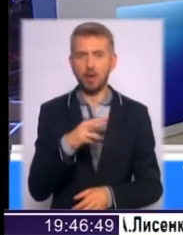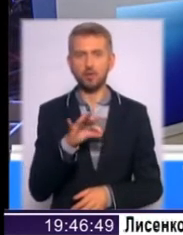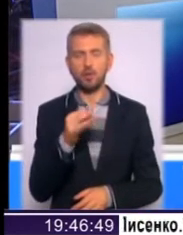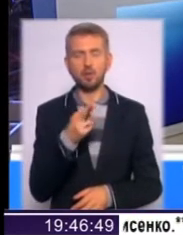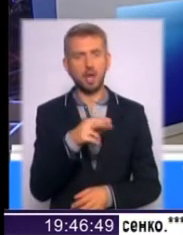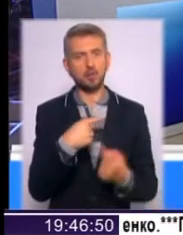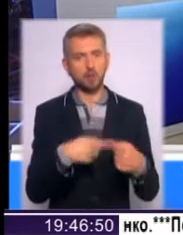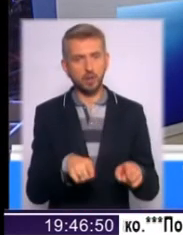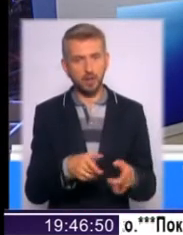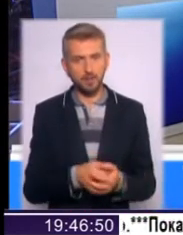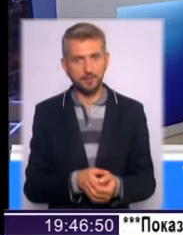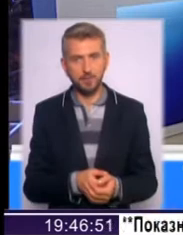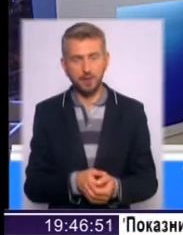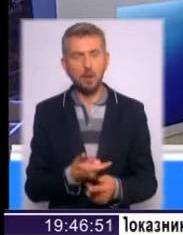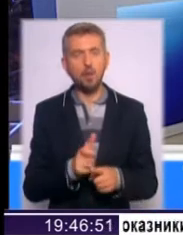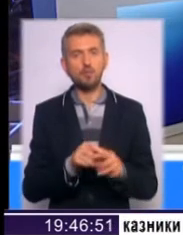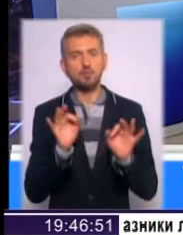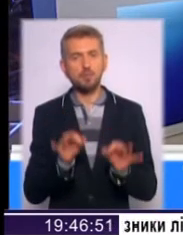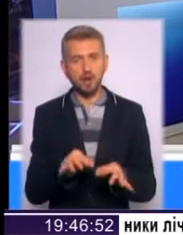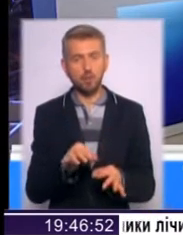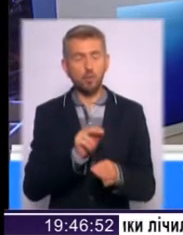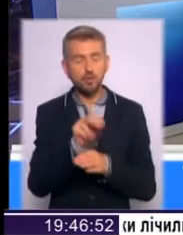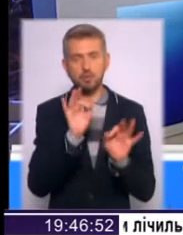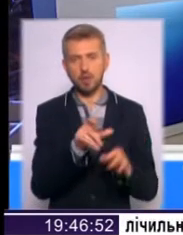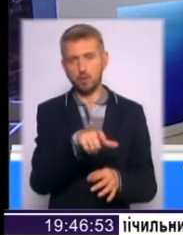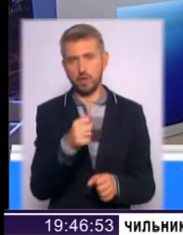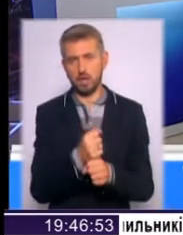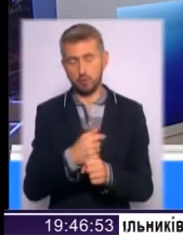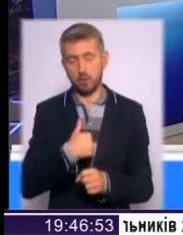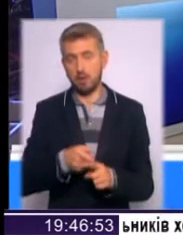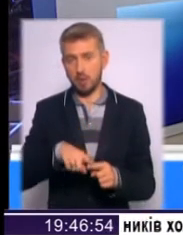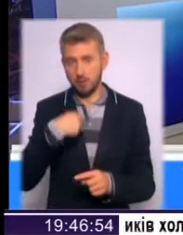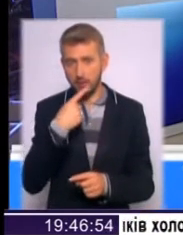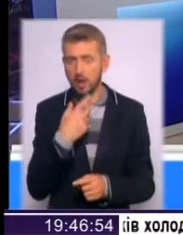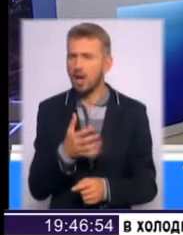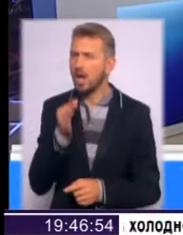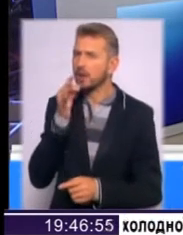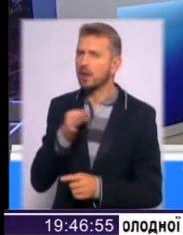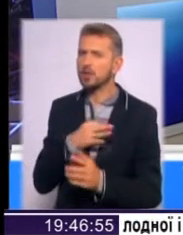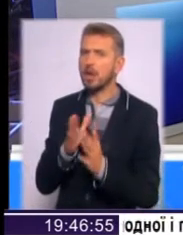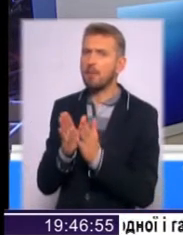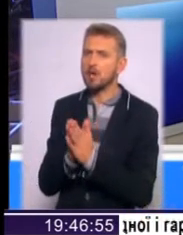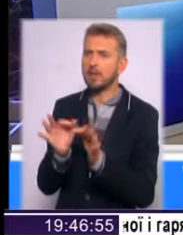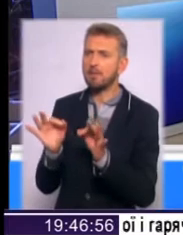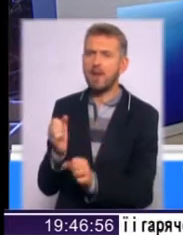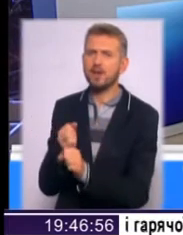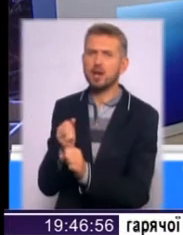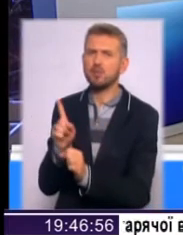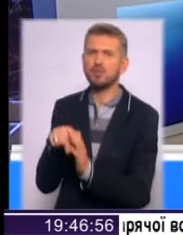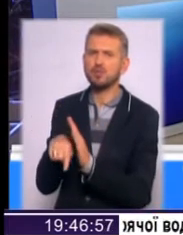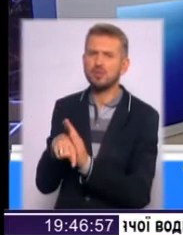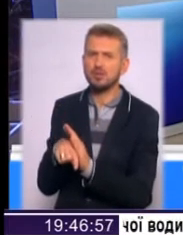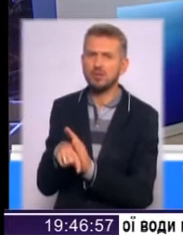для других. Учит правильно людей работать. Да. Я об этом говорила. Вот на сегодняшний день... Скажите, пожалуйста, правильно работать, что вы имеете в